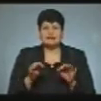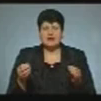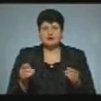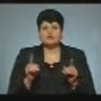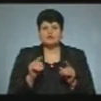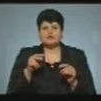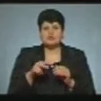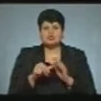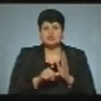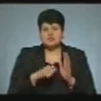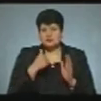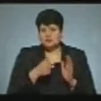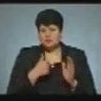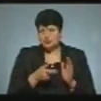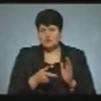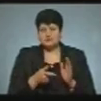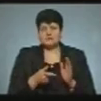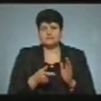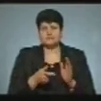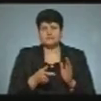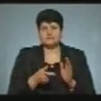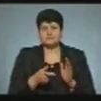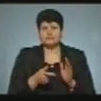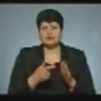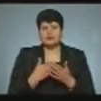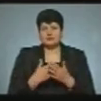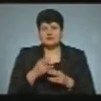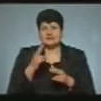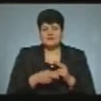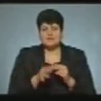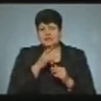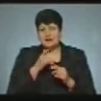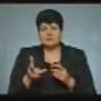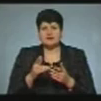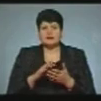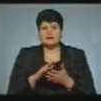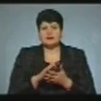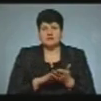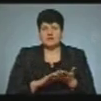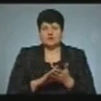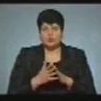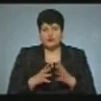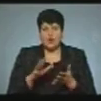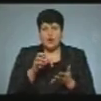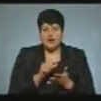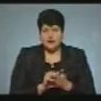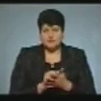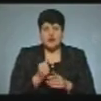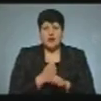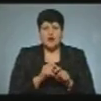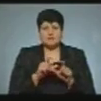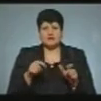у 2016 році, власне, закінчився термін дії договору оренди аптеки